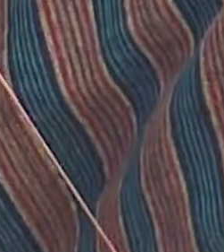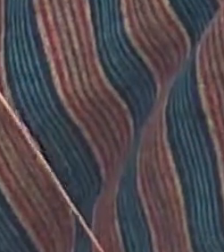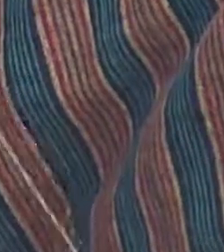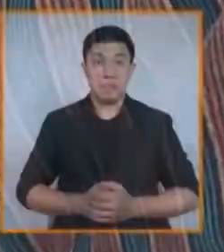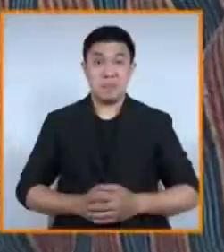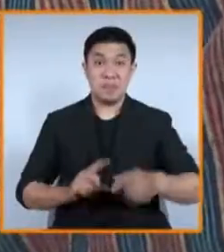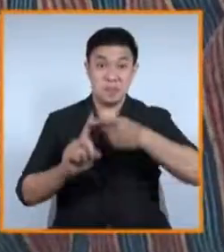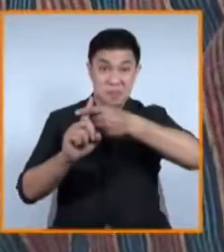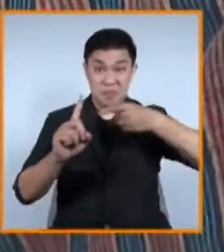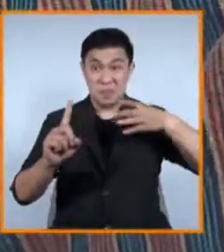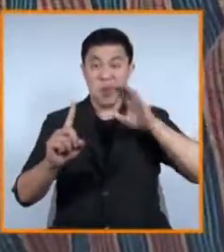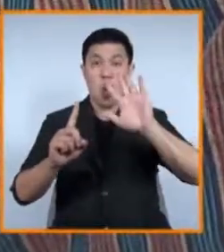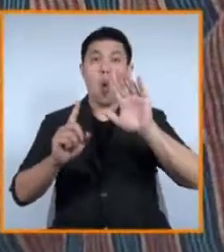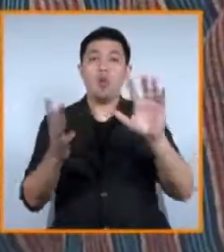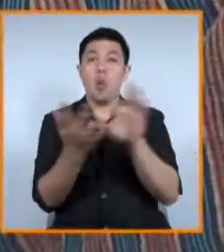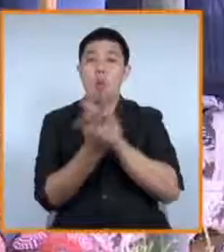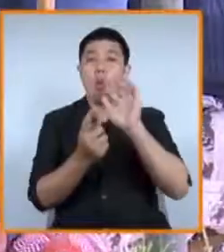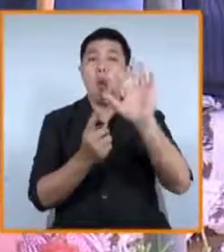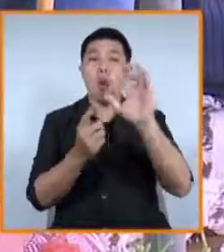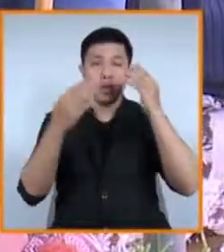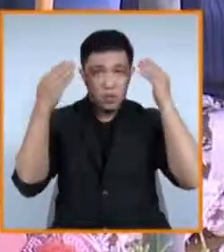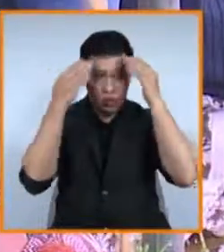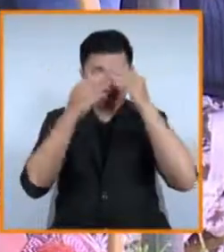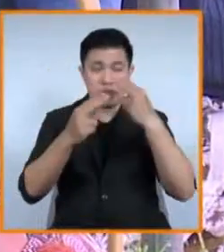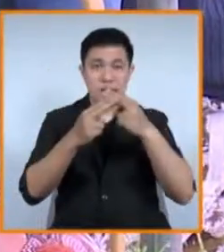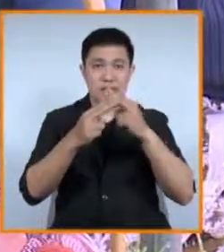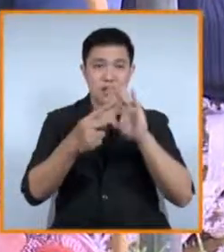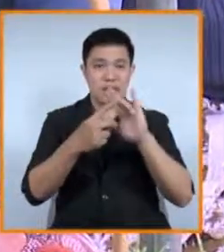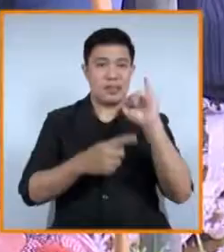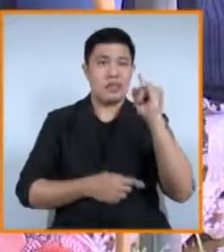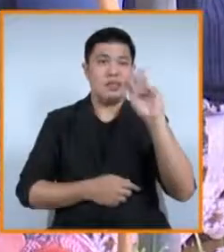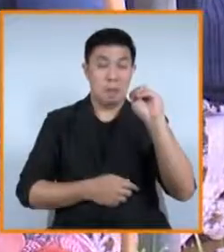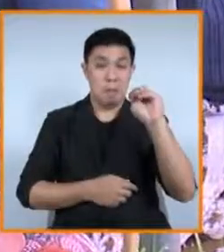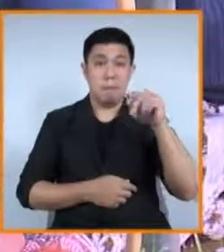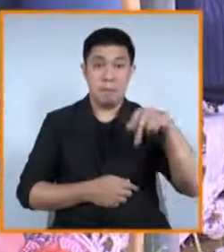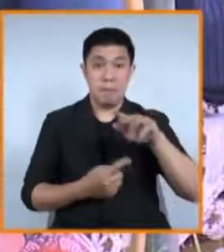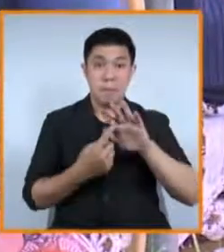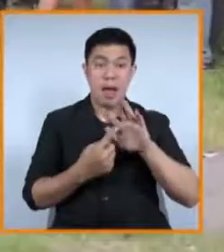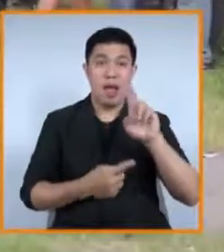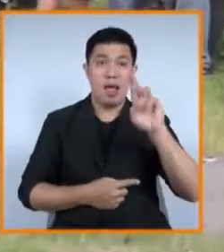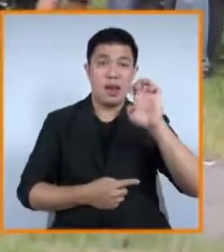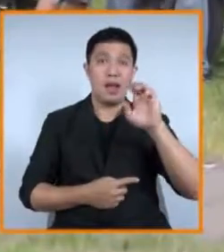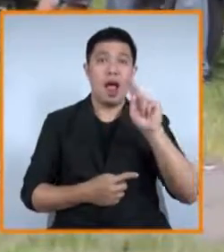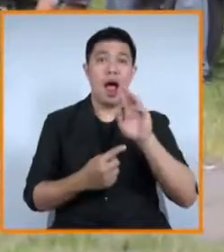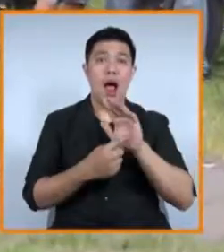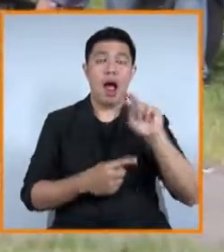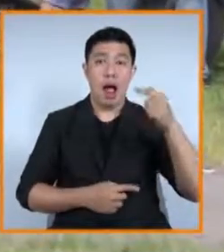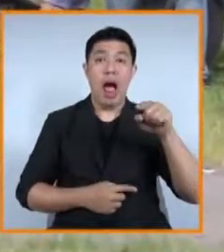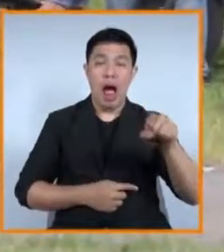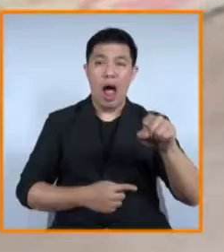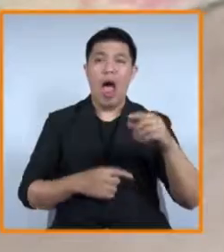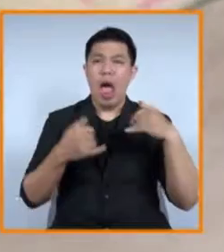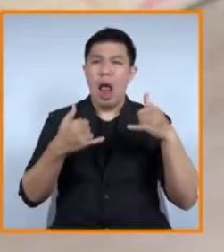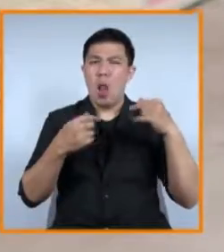การยิงธนูพื้นบ้านของอินโดนีเซียที่เรียกกันว่าเจมพาริงกันเป็นการละเล่นที่สืบต่อกันมานานหลายศตวรรษในอาณ